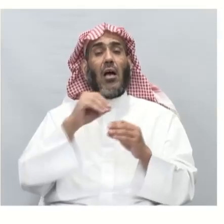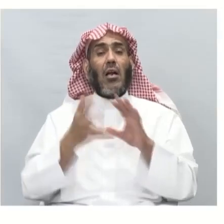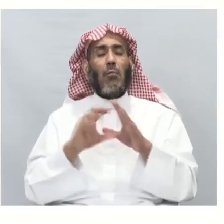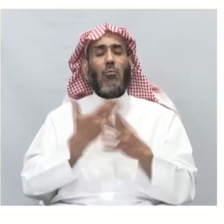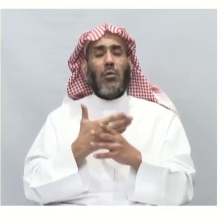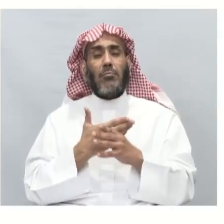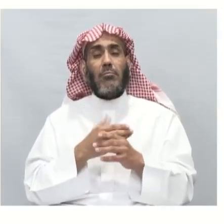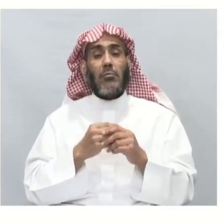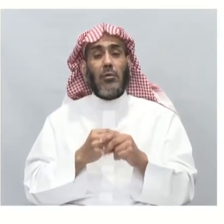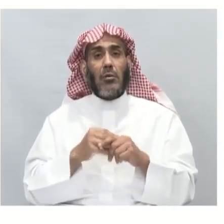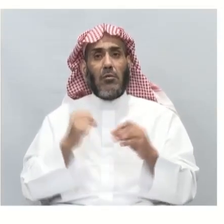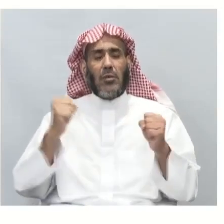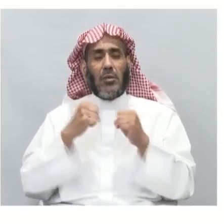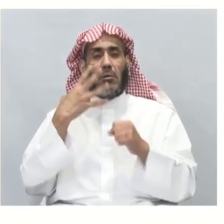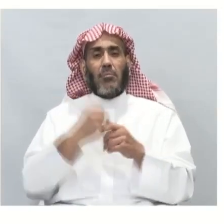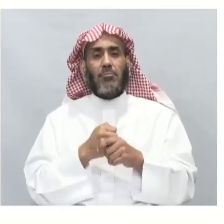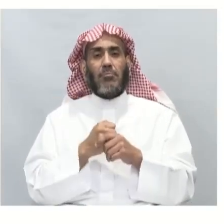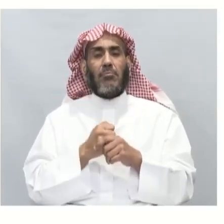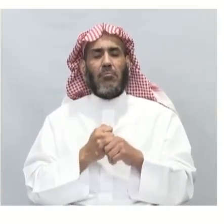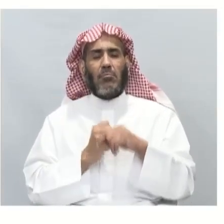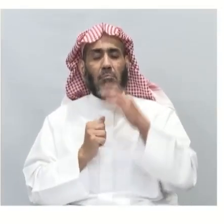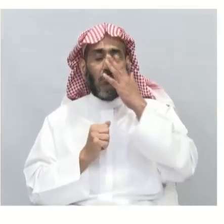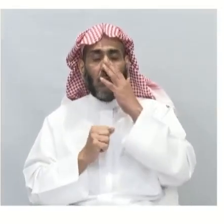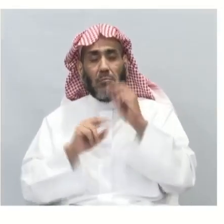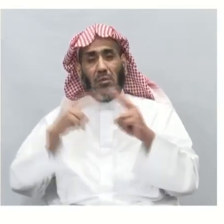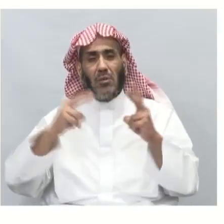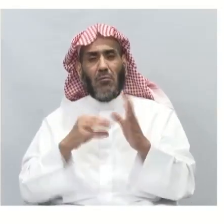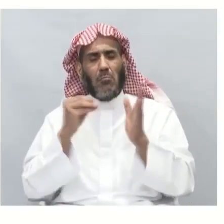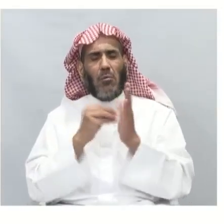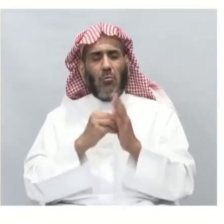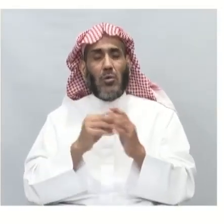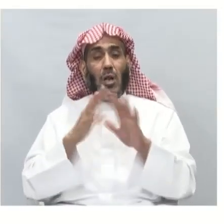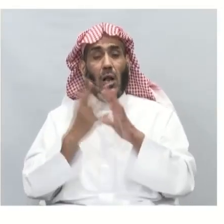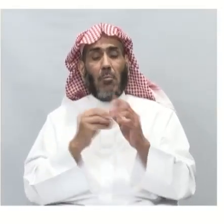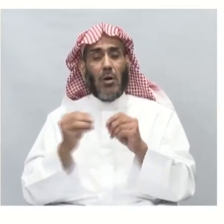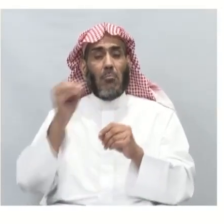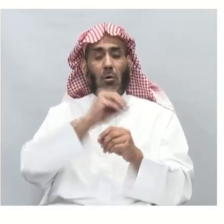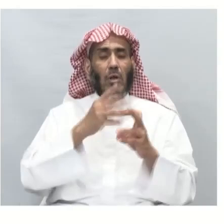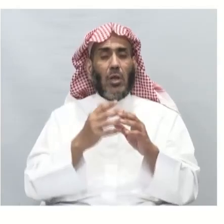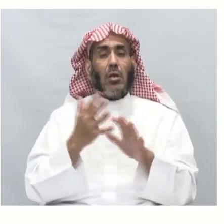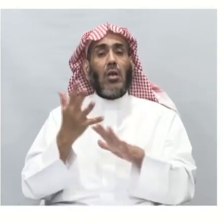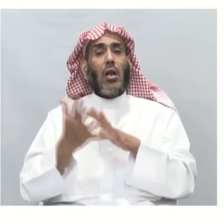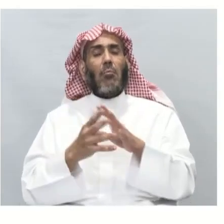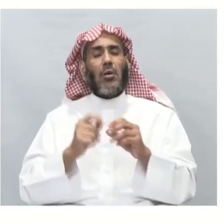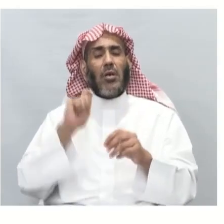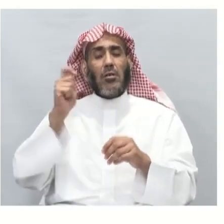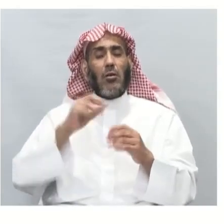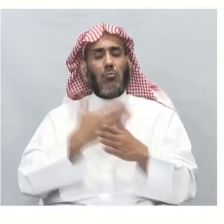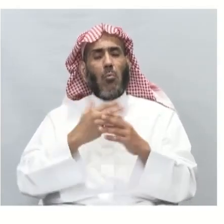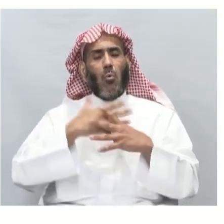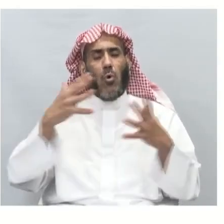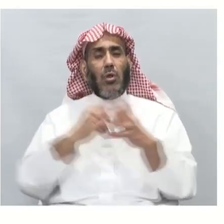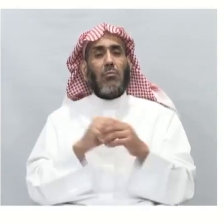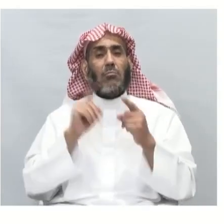ولماذا وفي التدريب الرابع هنا يقول يختلف مضمون الخبر المنقول عن الخبر الاصل لاسباب كثيره من